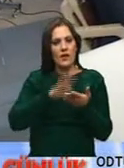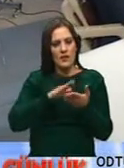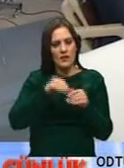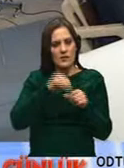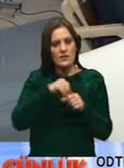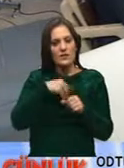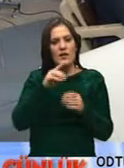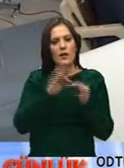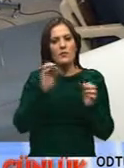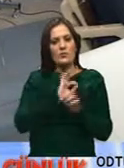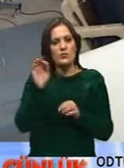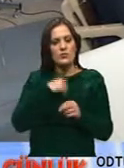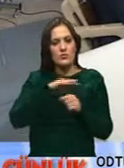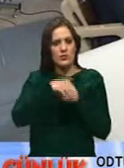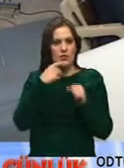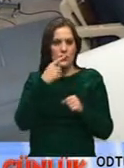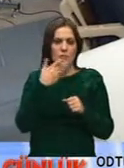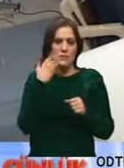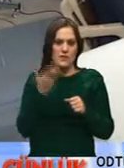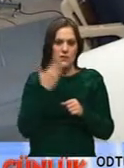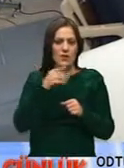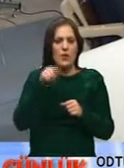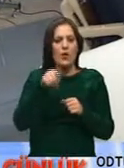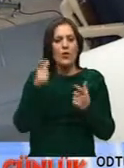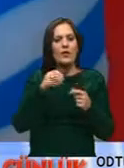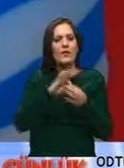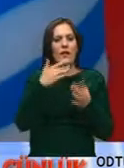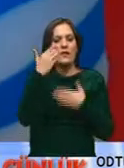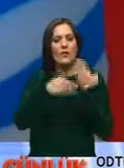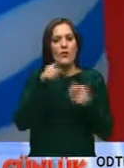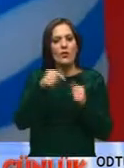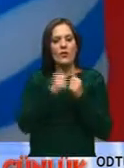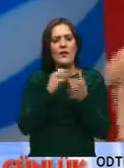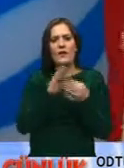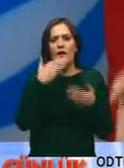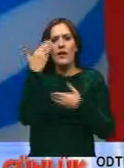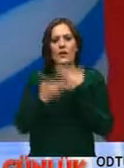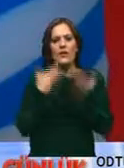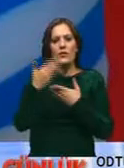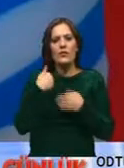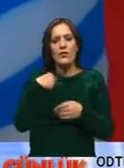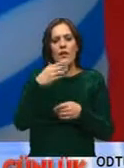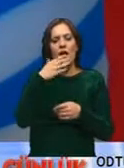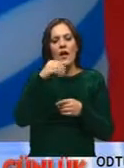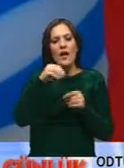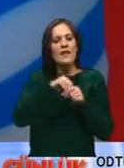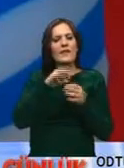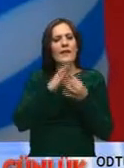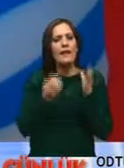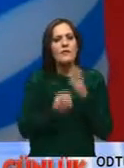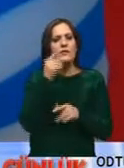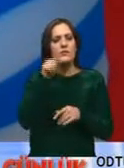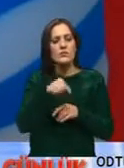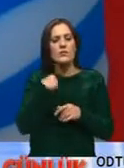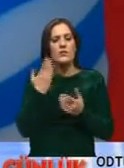verimiz. Kablosuz dünya diyorsunuz mesela. Ona ne anlatırsın? Onun üzerine ne? Peki neler anlatıyorlar emekli? Neler çıkıyor?